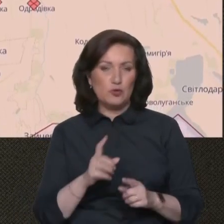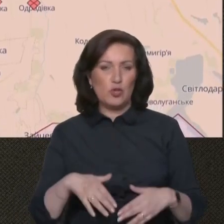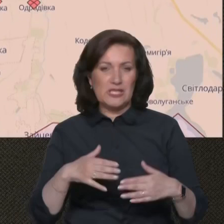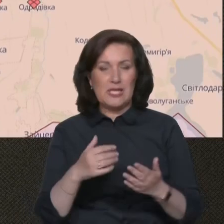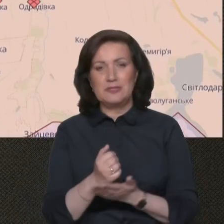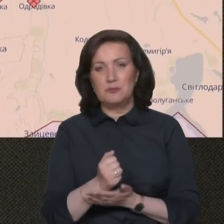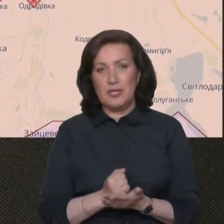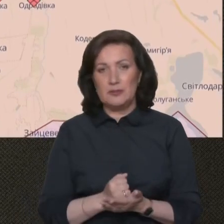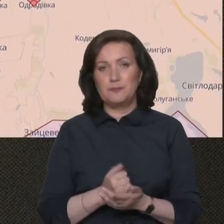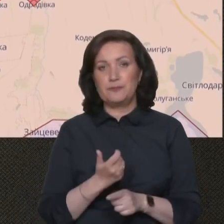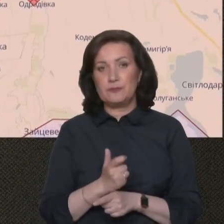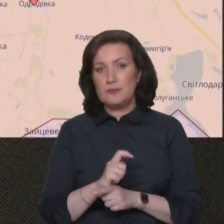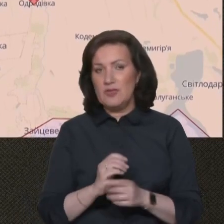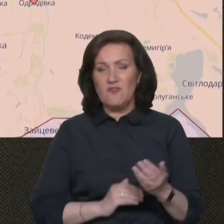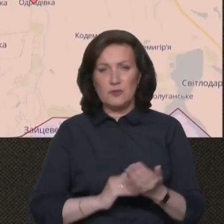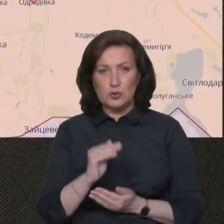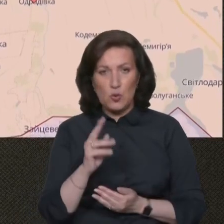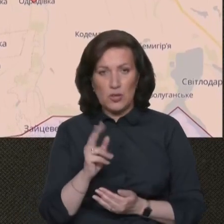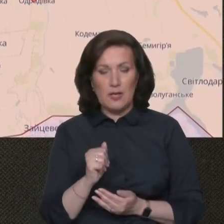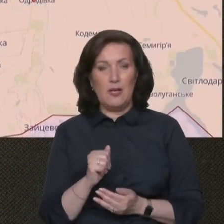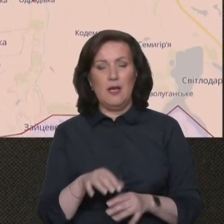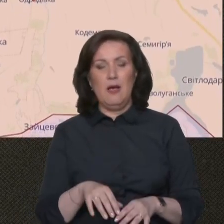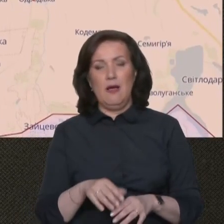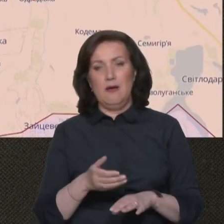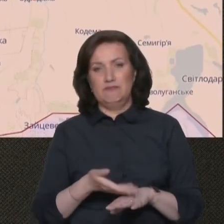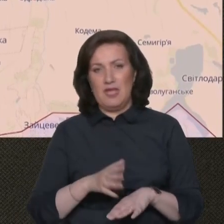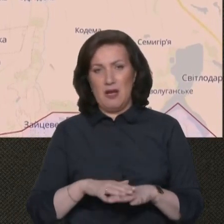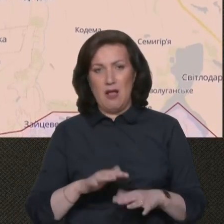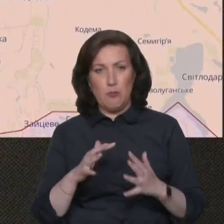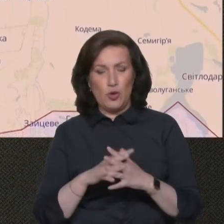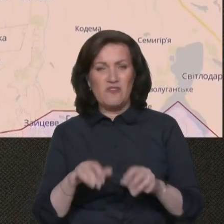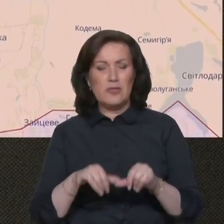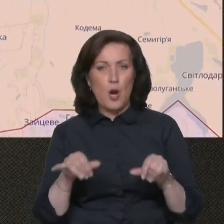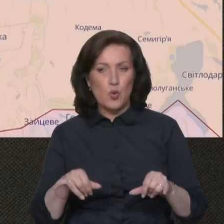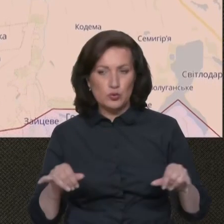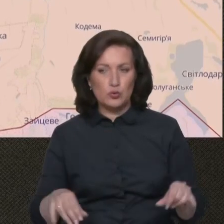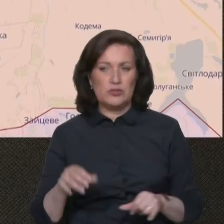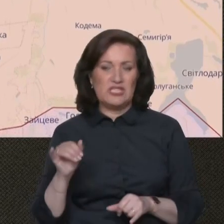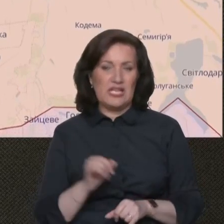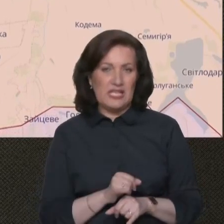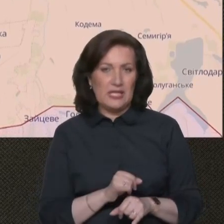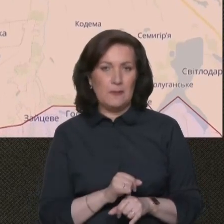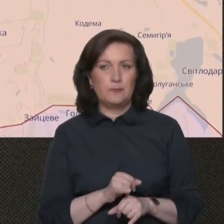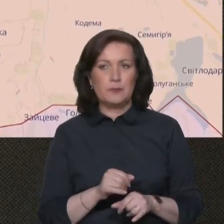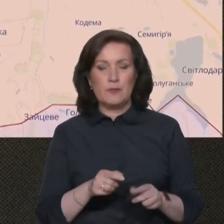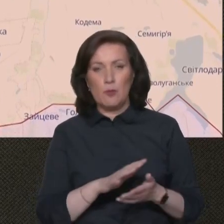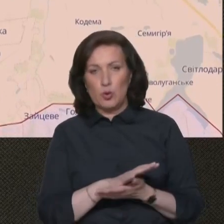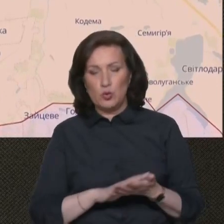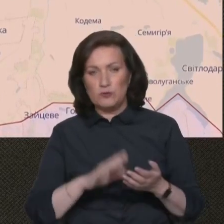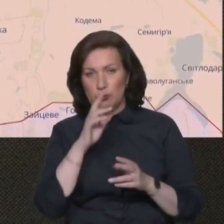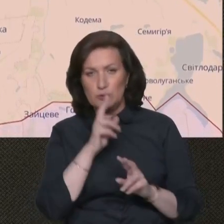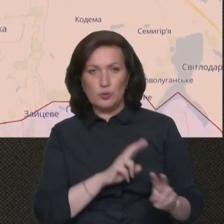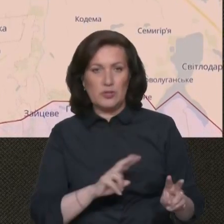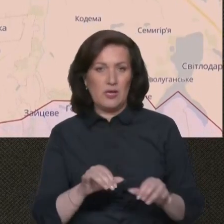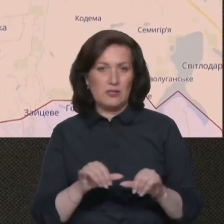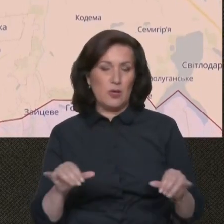динаміка зберігається надзвичайно висока, накал боїв нарощується і продовжуємо спостерігати